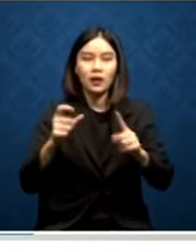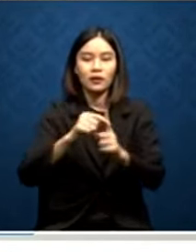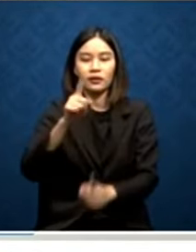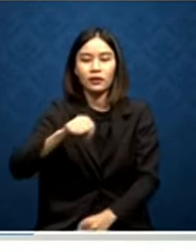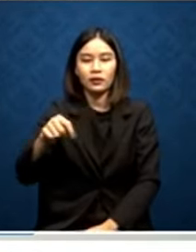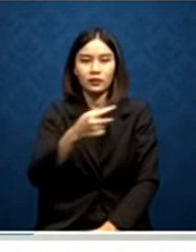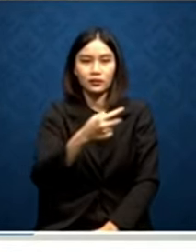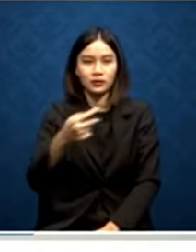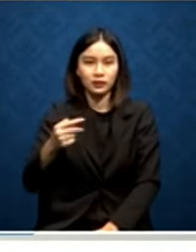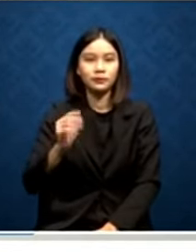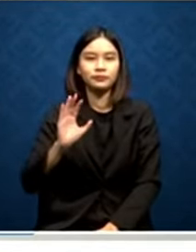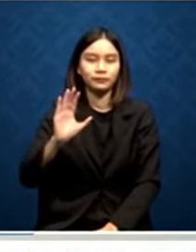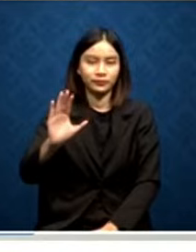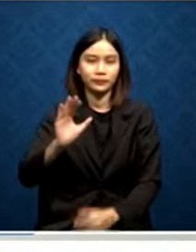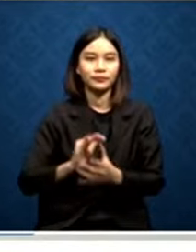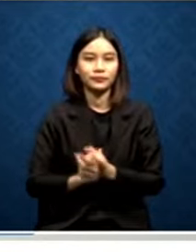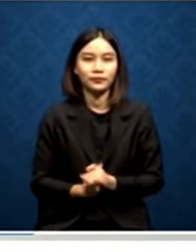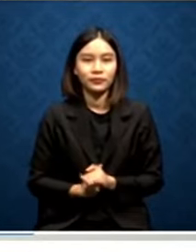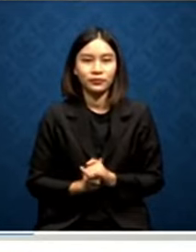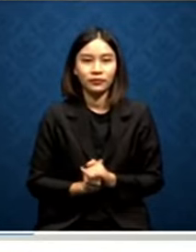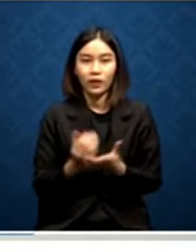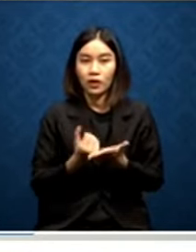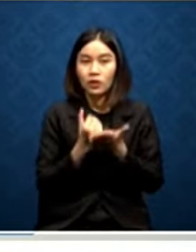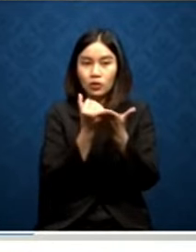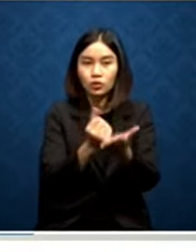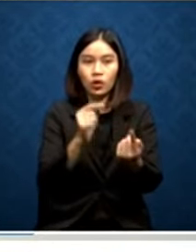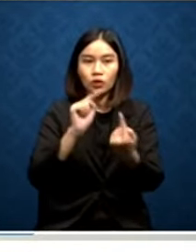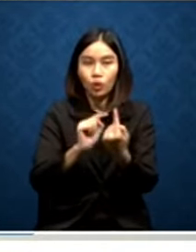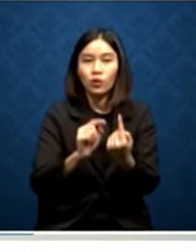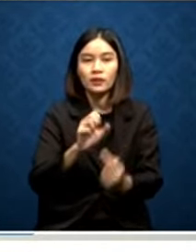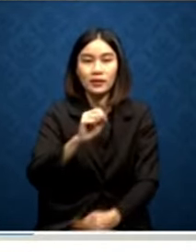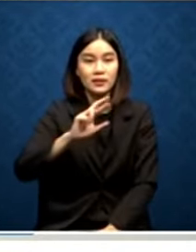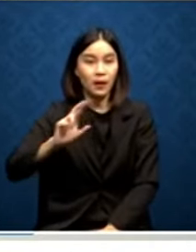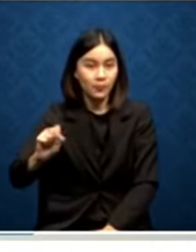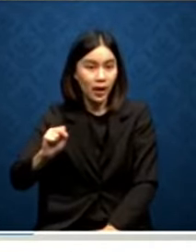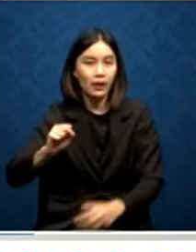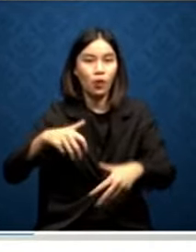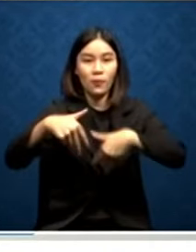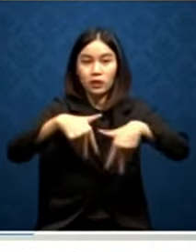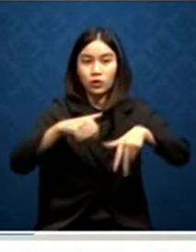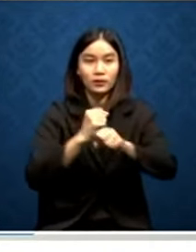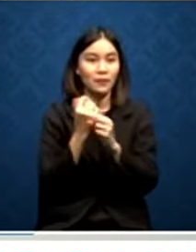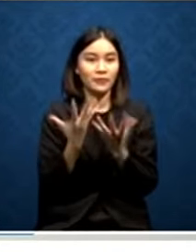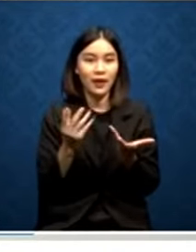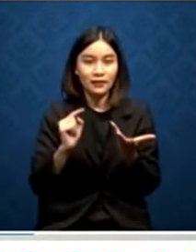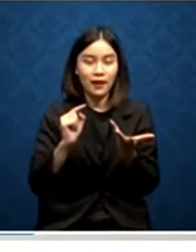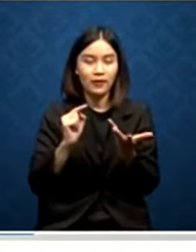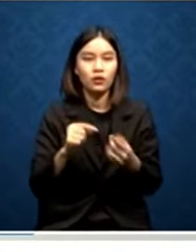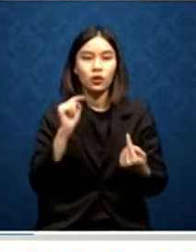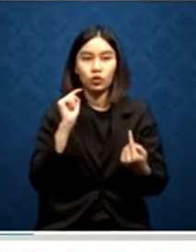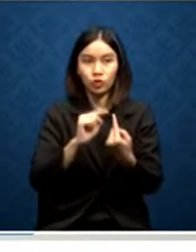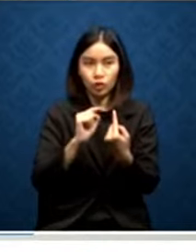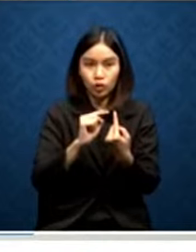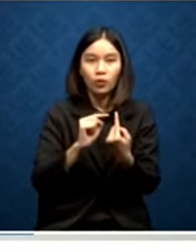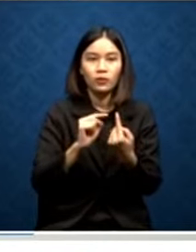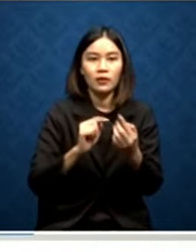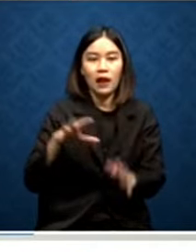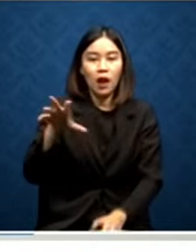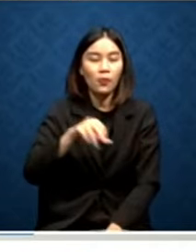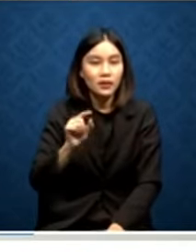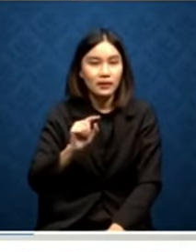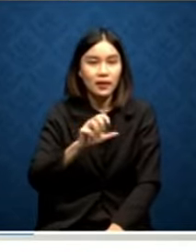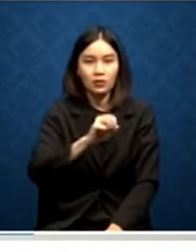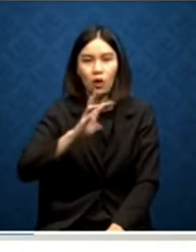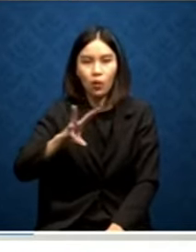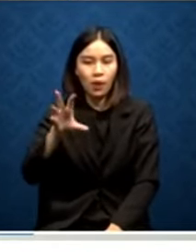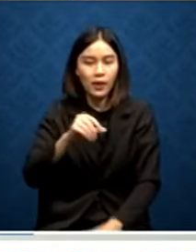Parliament เราจะทำให้สภาของประชาชนเกิดขึ้นได้อย่างไรแม้ที่มาของสว.ทั้งสภานี้